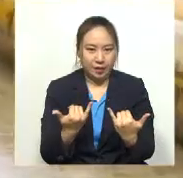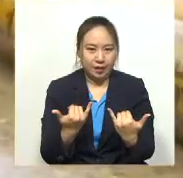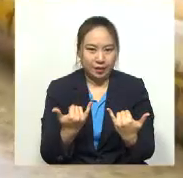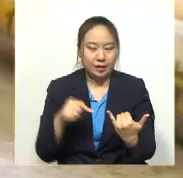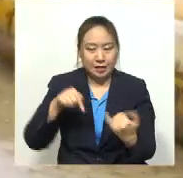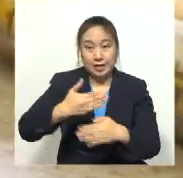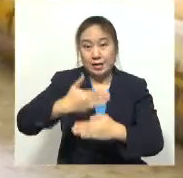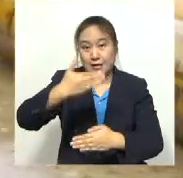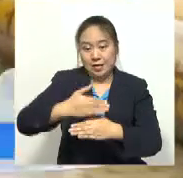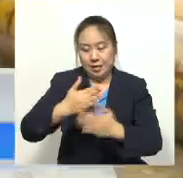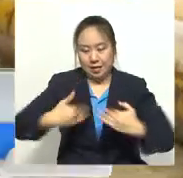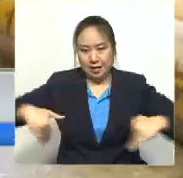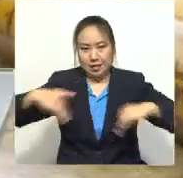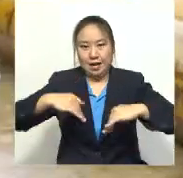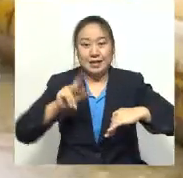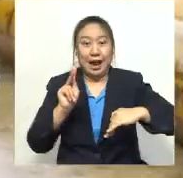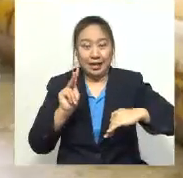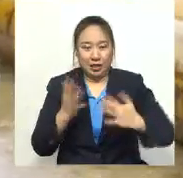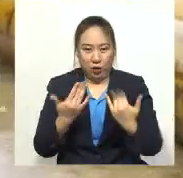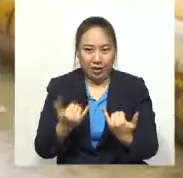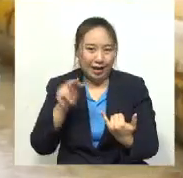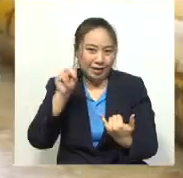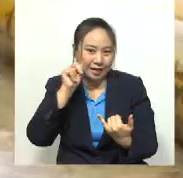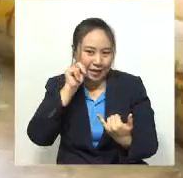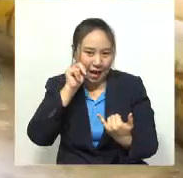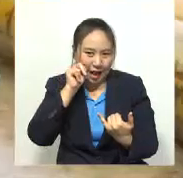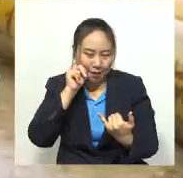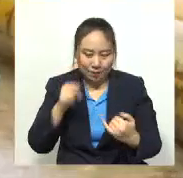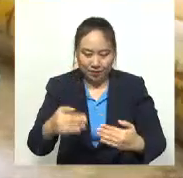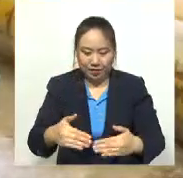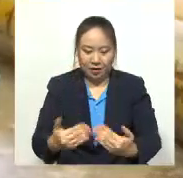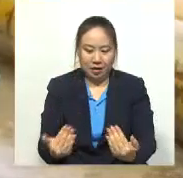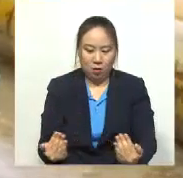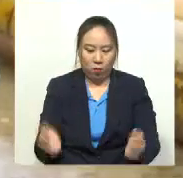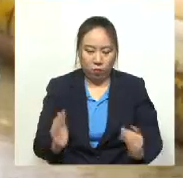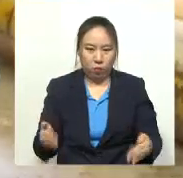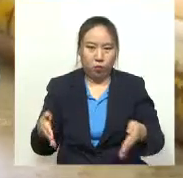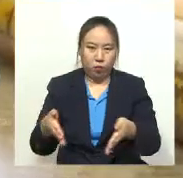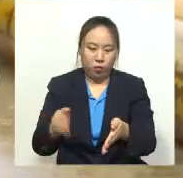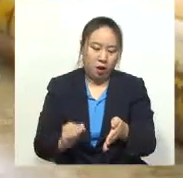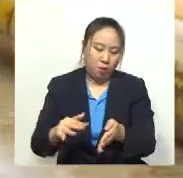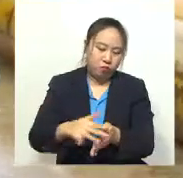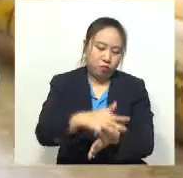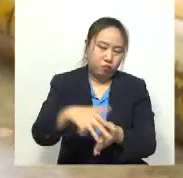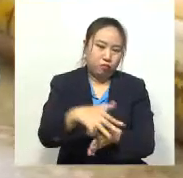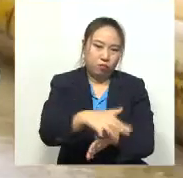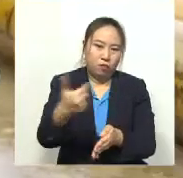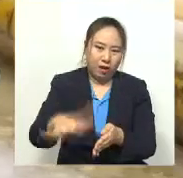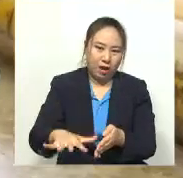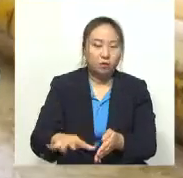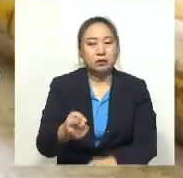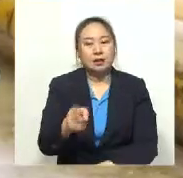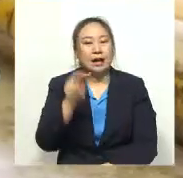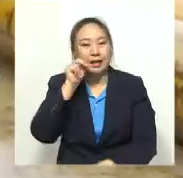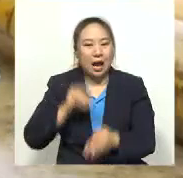ุดที่เขื่อนแก่งกระจานบริเวณที่สปินเวย์ค่ะขณะนี้น้ำก็ได้ทำการล้นเขื่อนสปินเวย์เป็นที่เรียบร้อยแล้วจากที่เห็นทางด้านหลังเนี่ยค่ะน้ำได้ทำการ